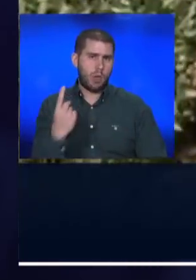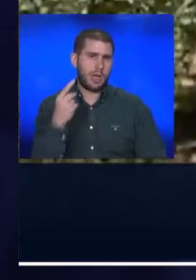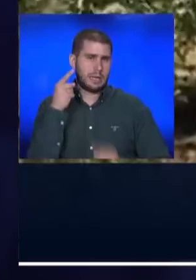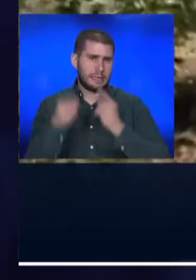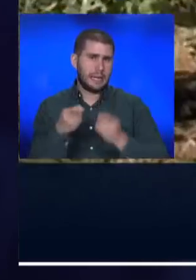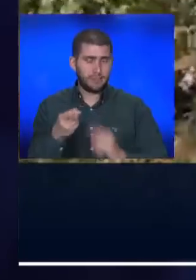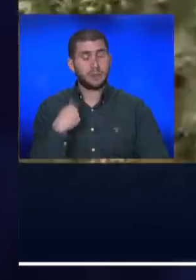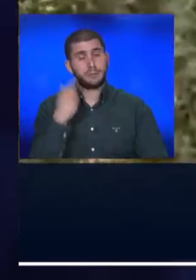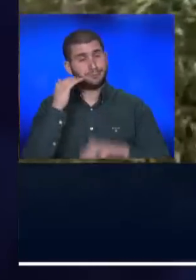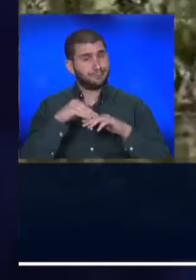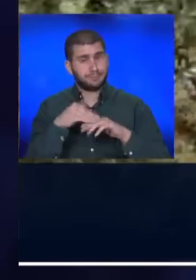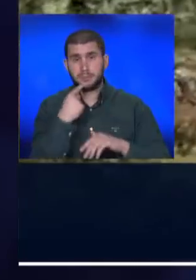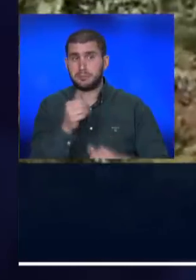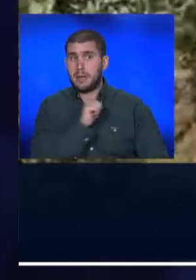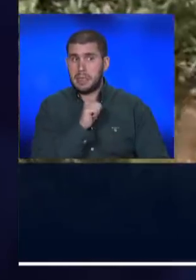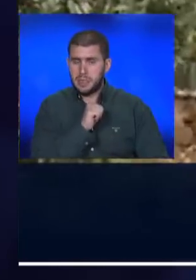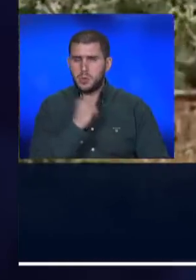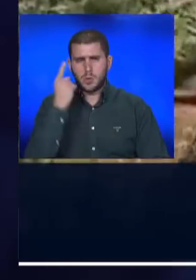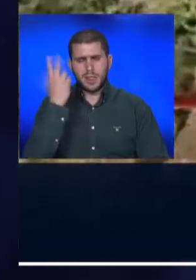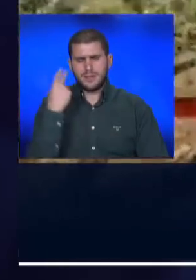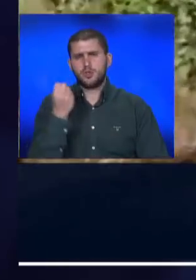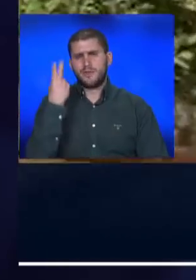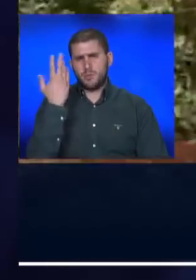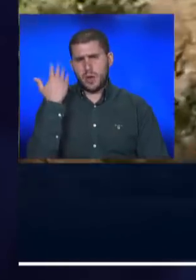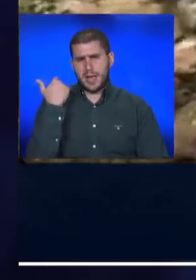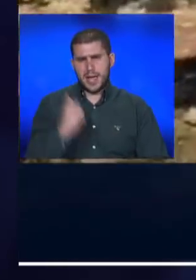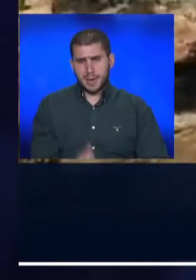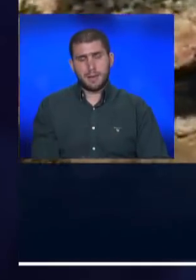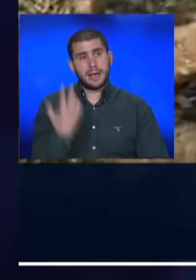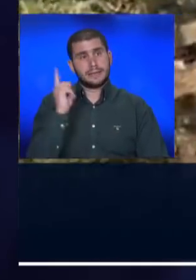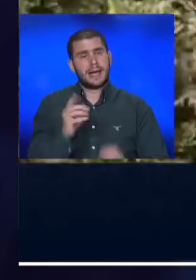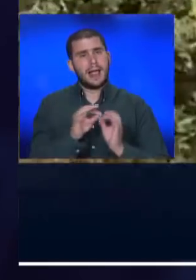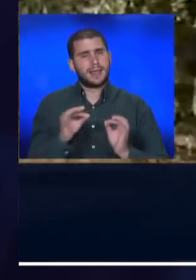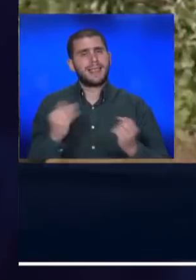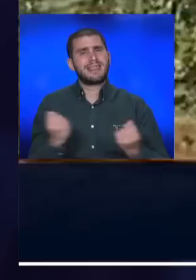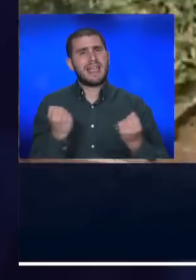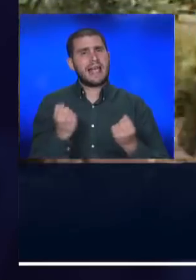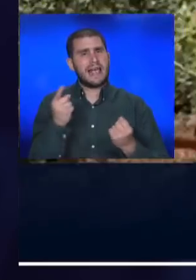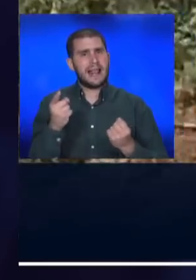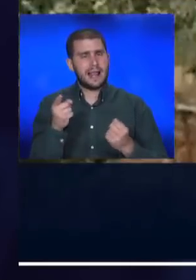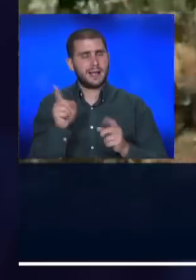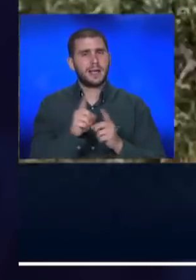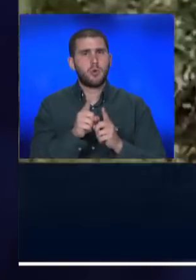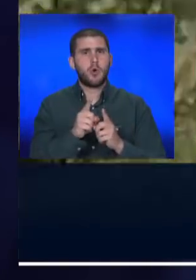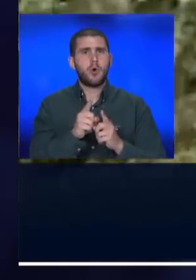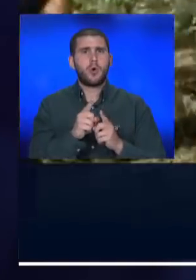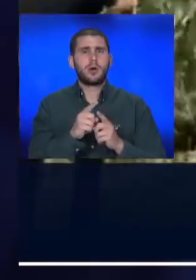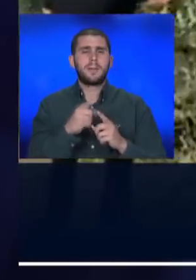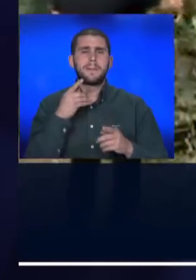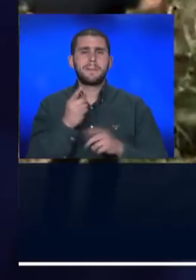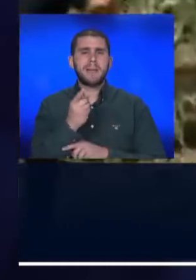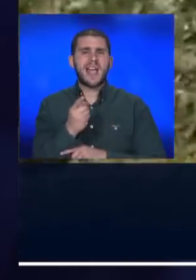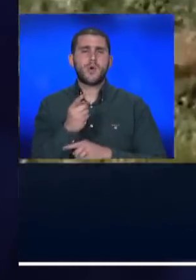משהו מעניין. אתה יודע, לפני שבועיים היה אמור להתחיל תרגיל, מרכבות אש, התרגיל הרב-זירתי של צה"ל, תרגיל הכי